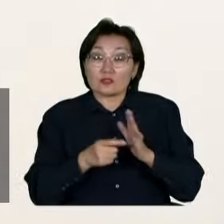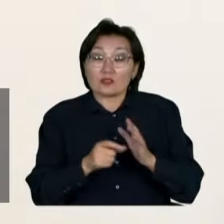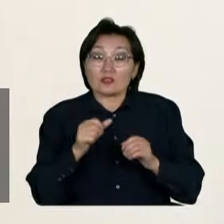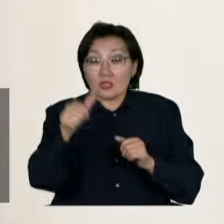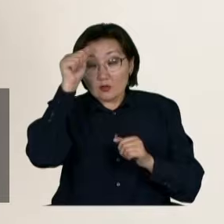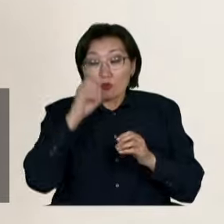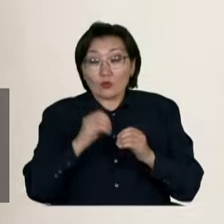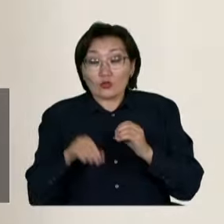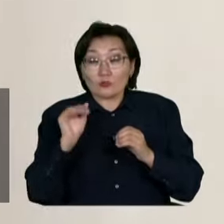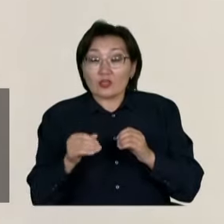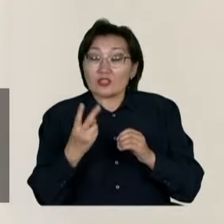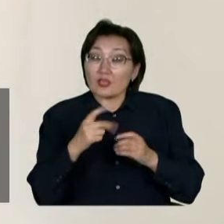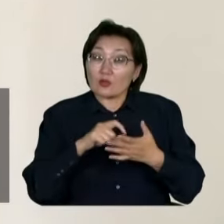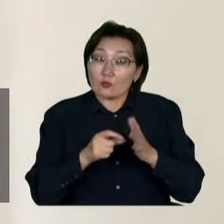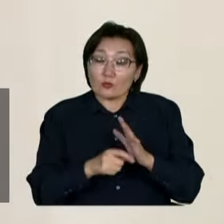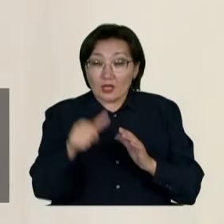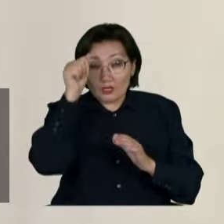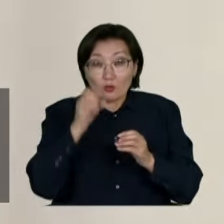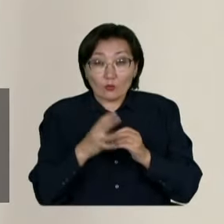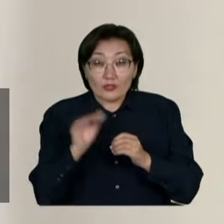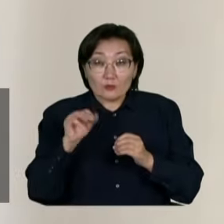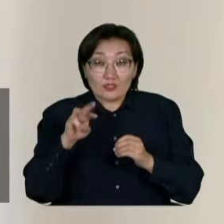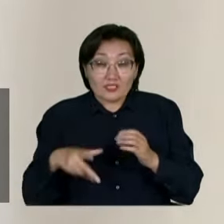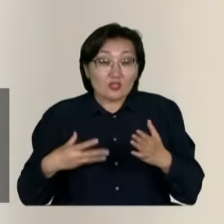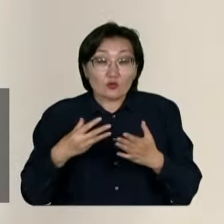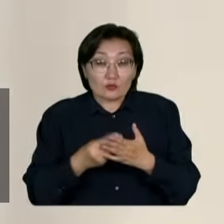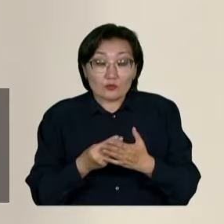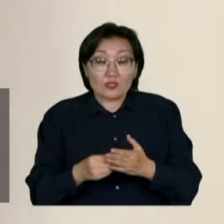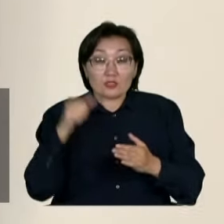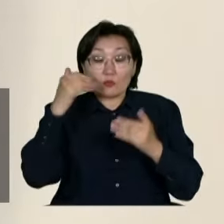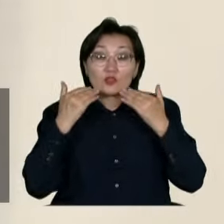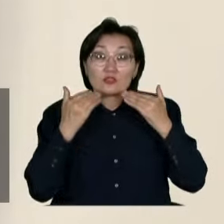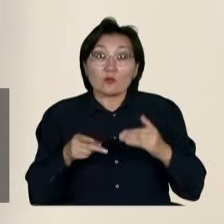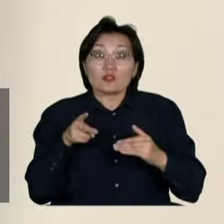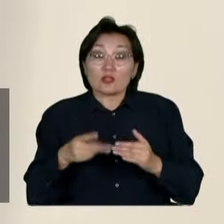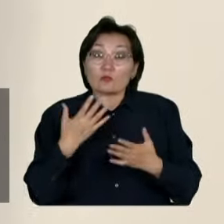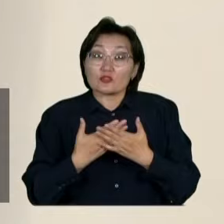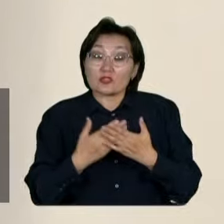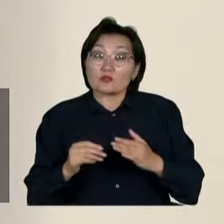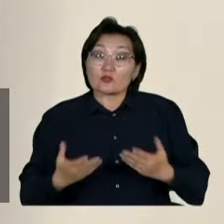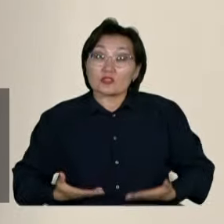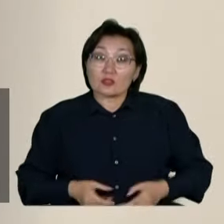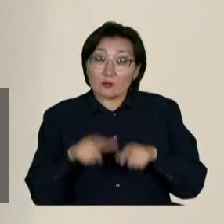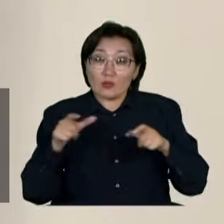екі бөлмеге айына 15 мың теңге төлемек. Айта кетейік, құрметті көрермен, жыл соңына дейін 2000-ға жуық тұрғын